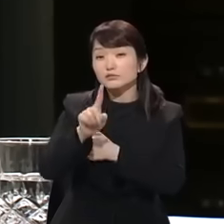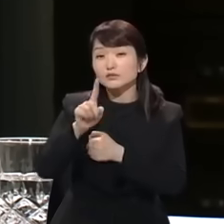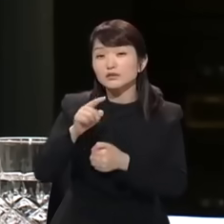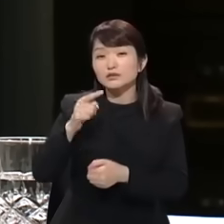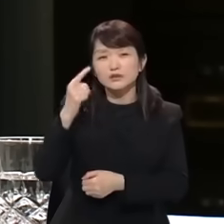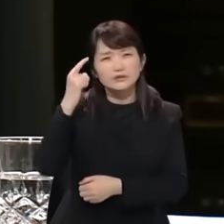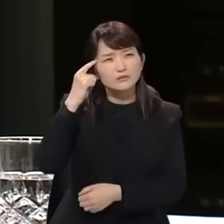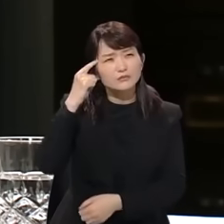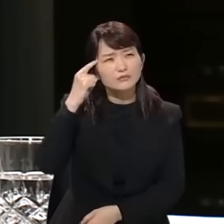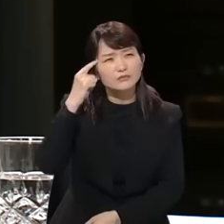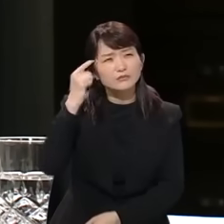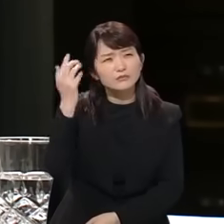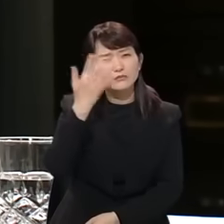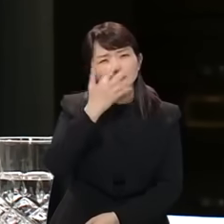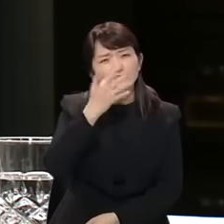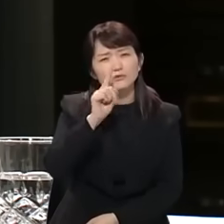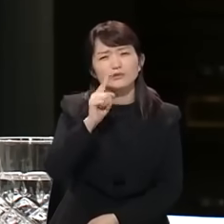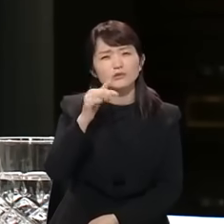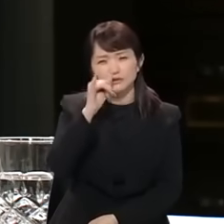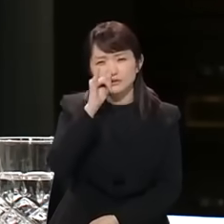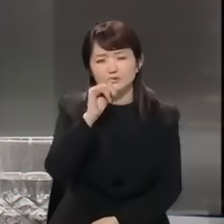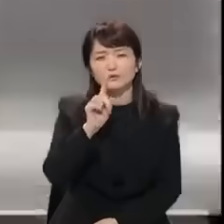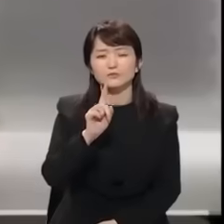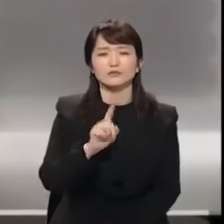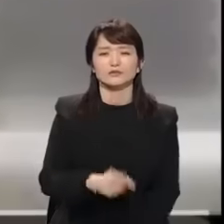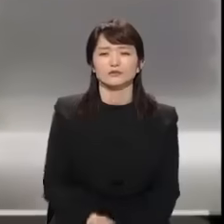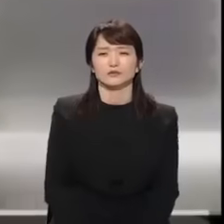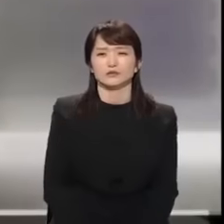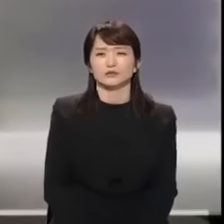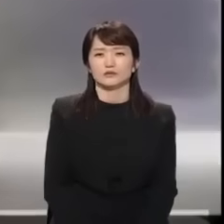무언가가 있었답니다. 제보자 얘기 직접 들어보시죠.